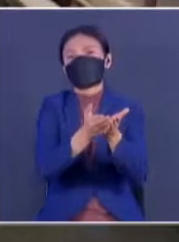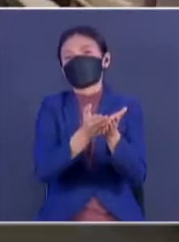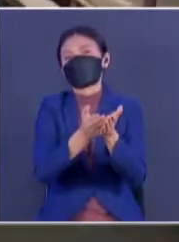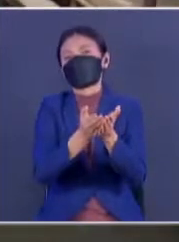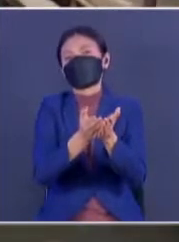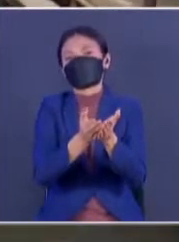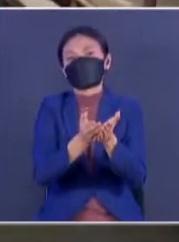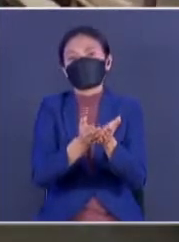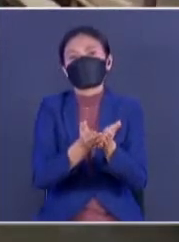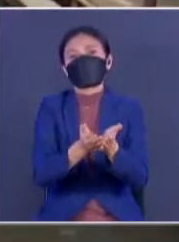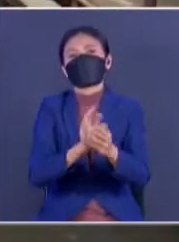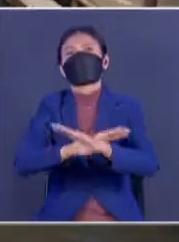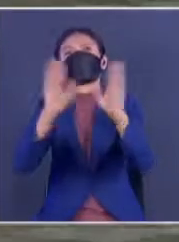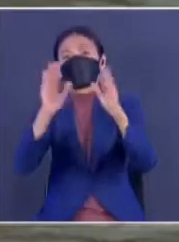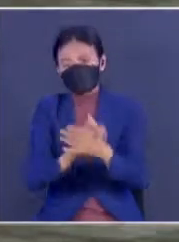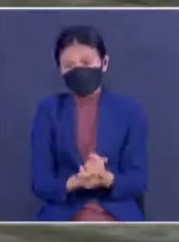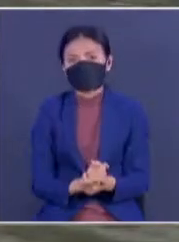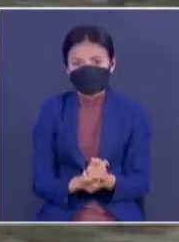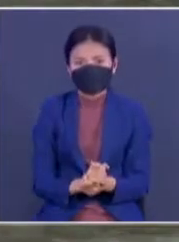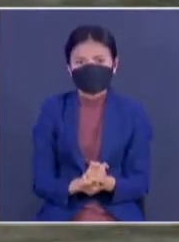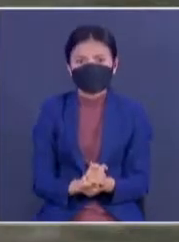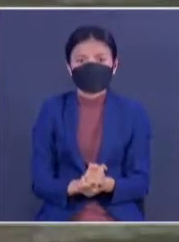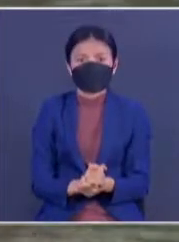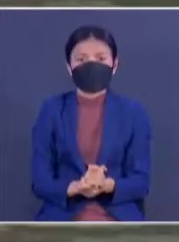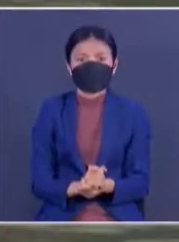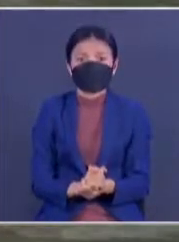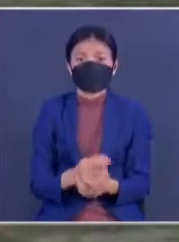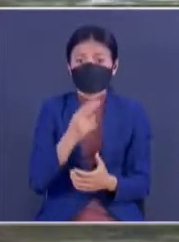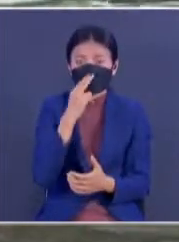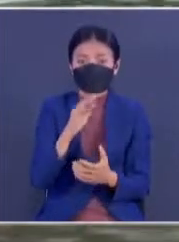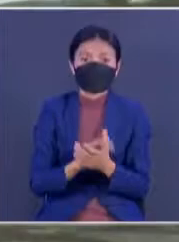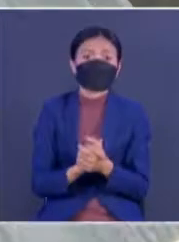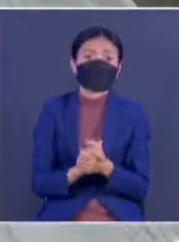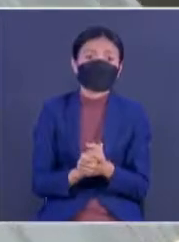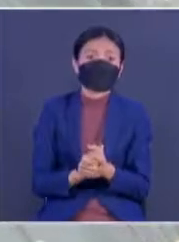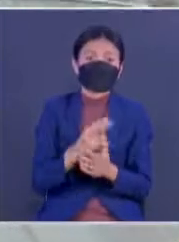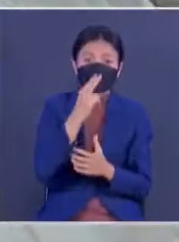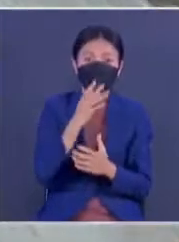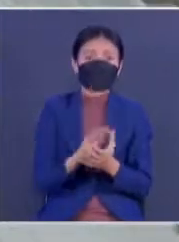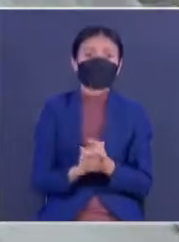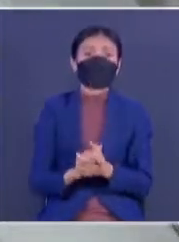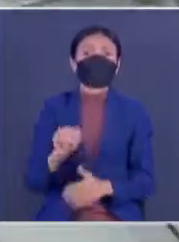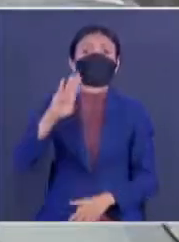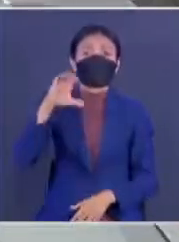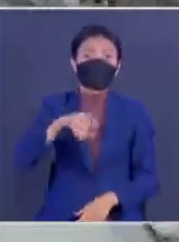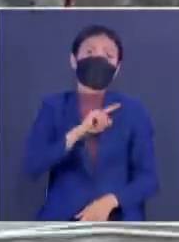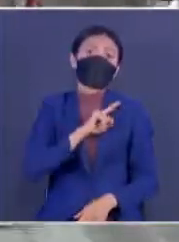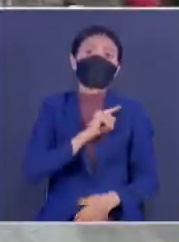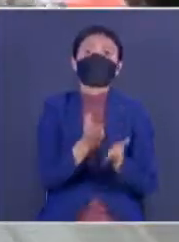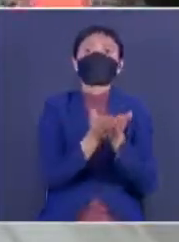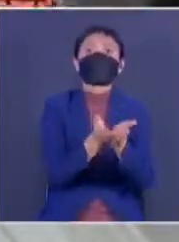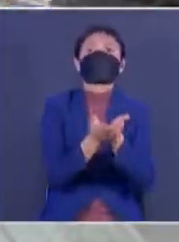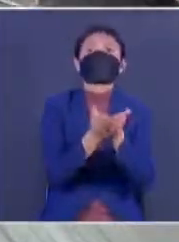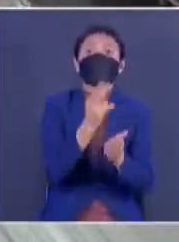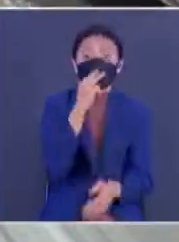นายชวลิตเมธยประภาสครับกรรมการผู้จัดการบริษัทครอบครัวขนส่งจำกัดนะครับผู้ให้บริการเดินเรือคลองแสนแสบก็ออ